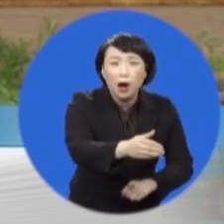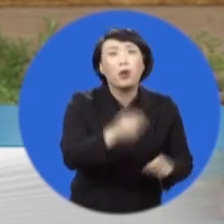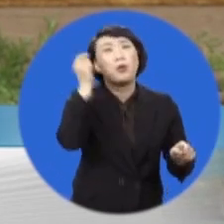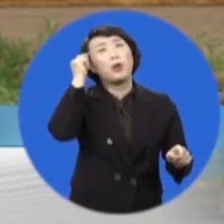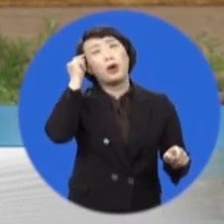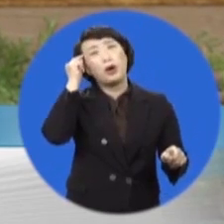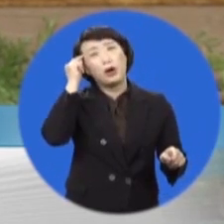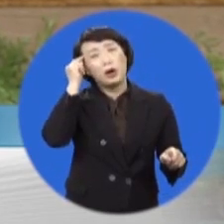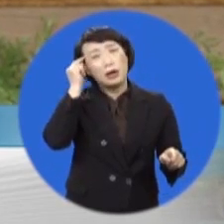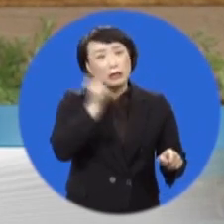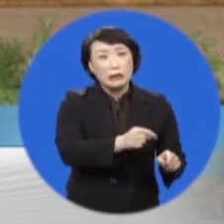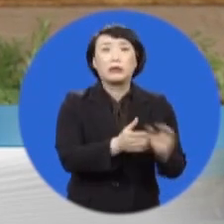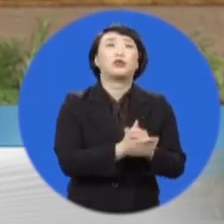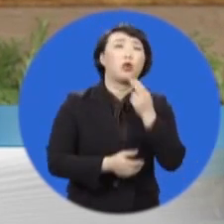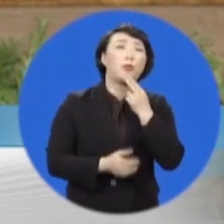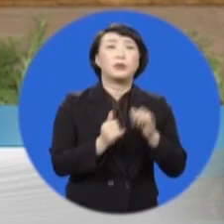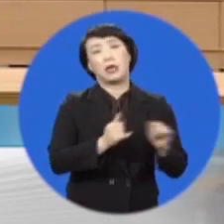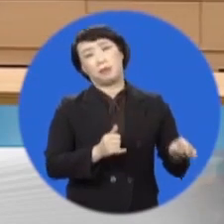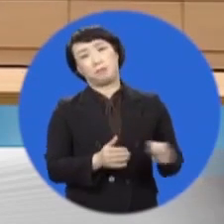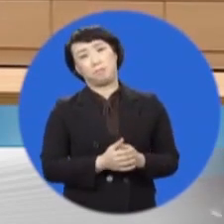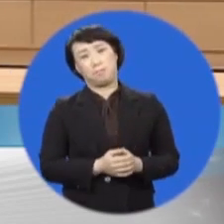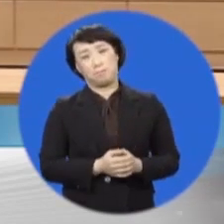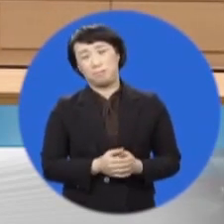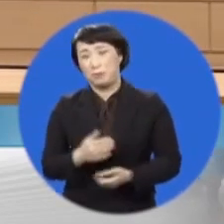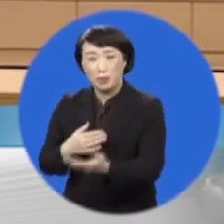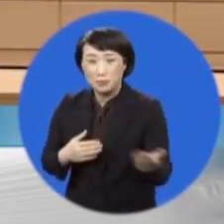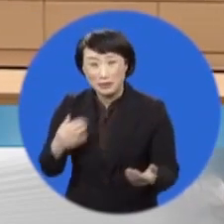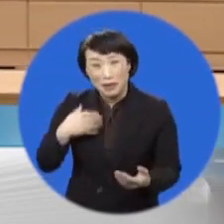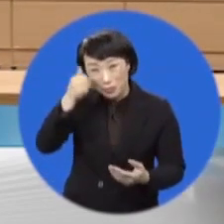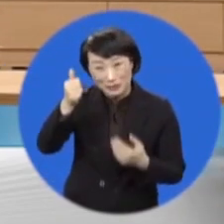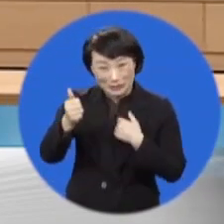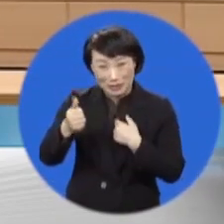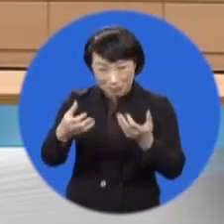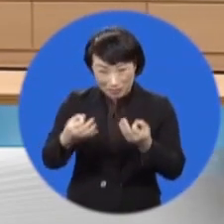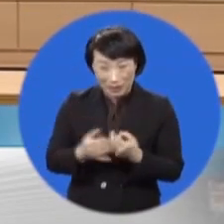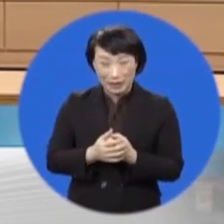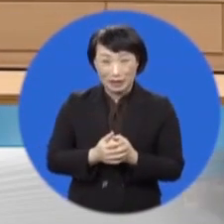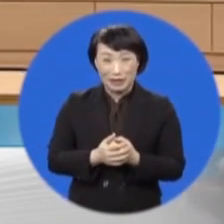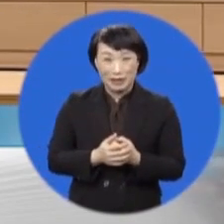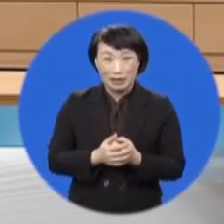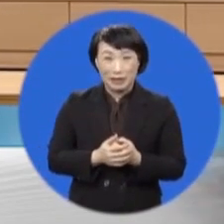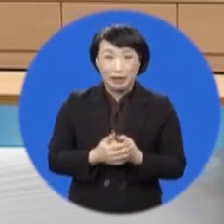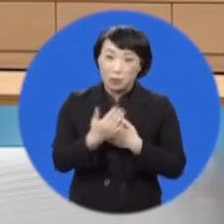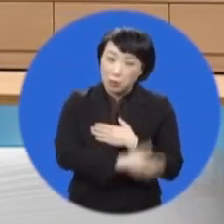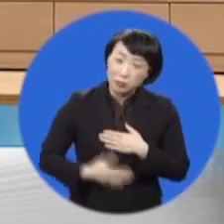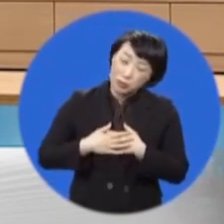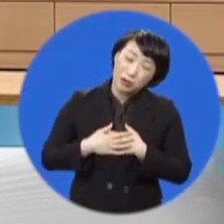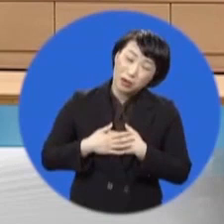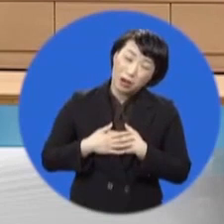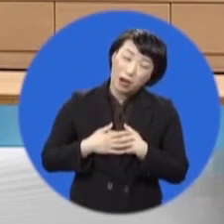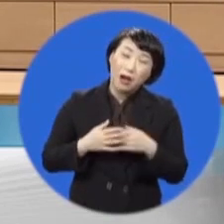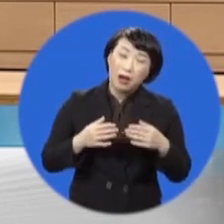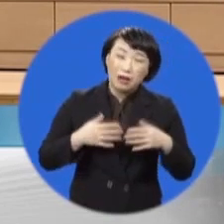있는가 그 사람이 기도하지 않는 나라 여러분의 담임 목사인 제가 몸도 힘들고 와